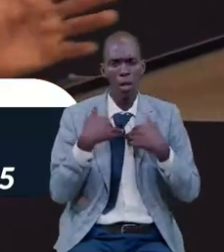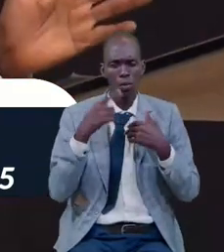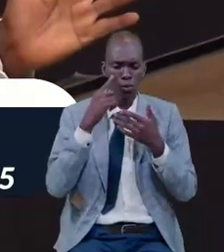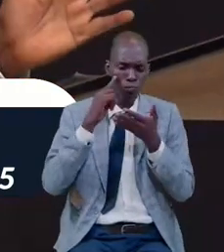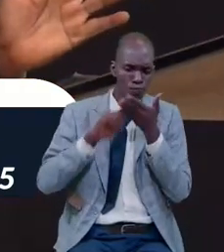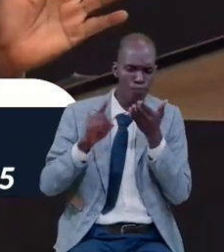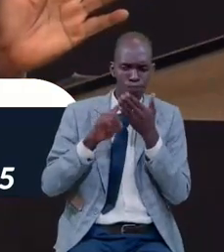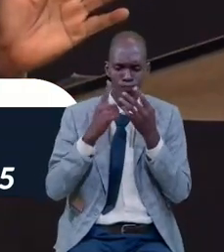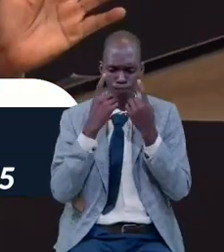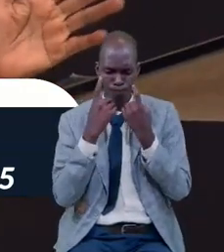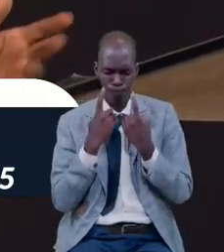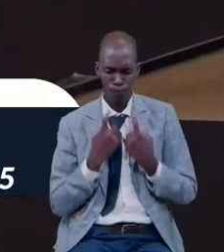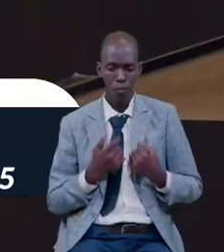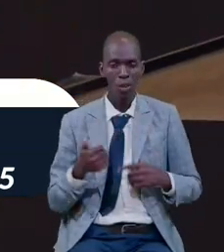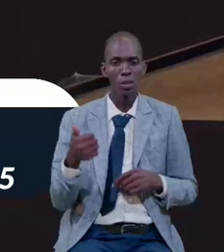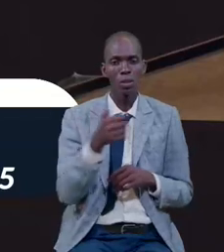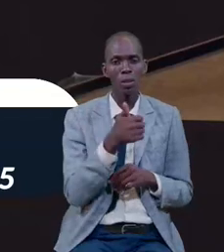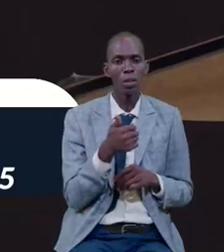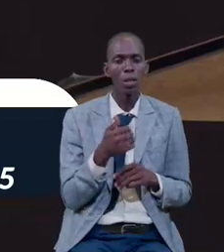Est-ce que tu as